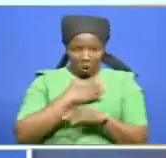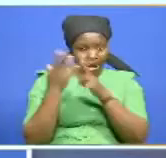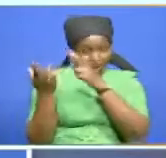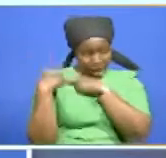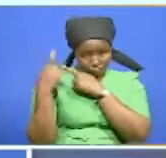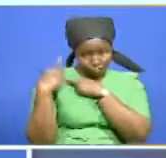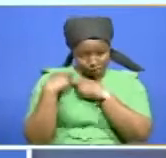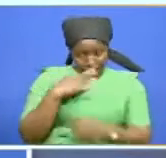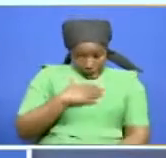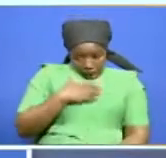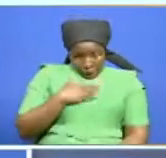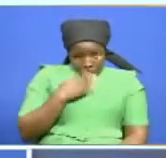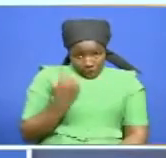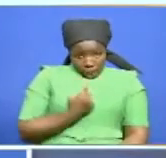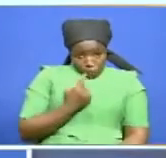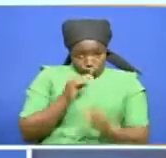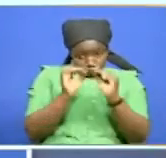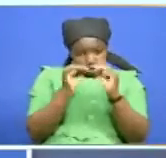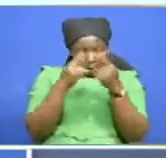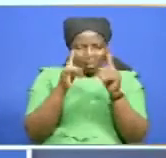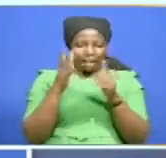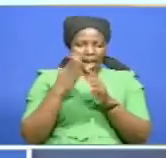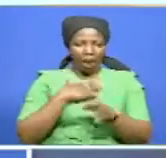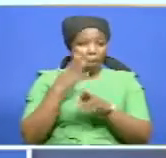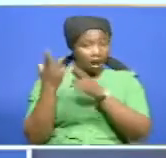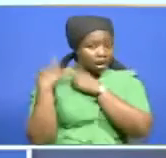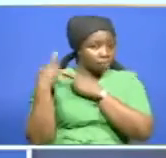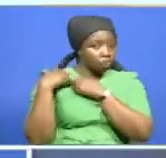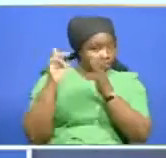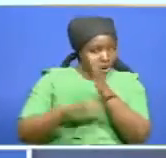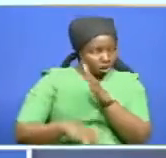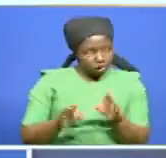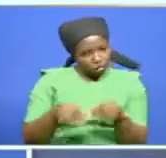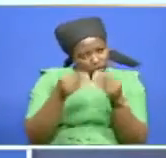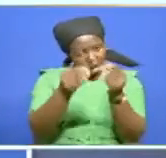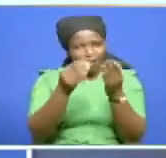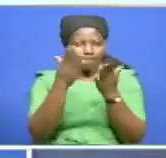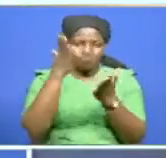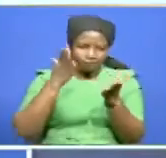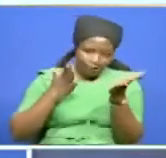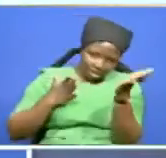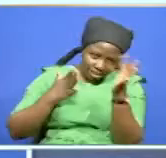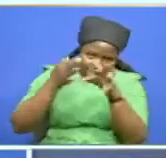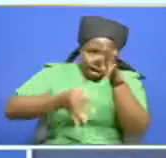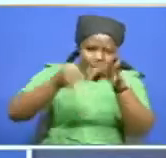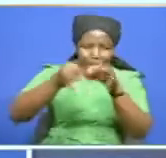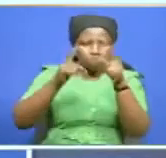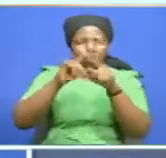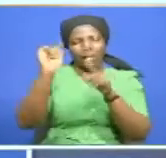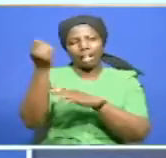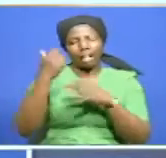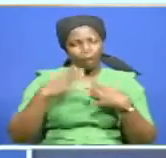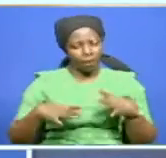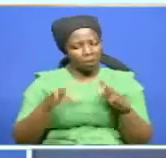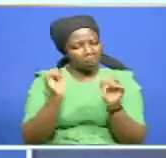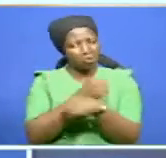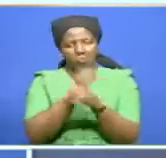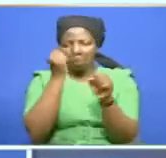yetu, jukumu yetu ni kufanyia wananchi haki yao. Na hatuwezi kufanya hiyo